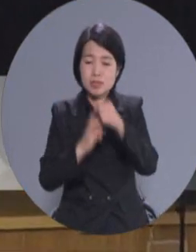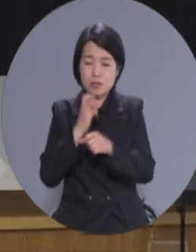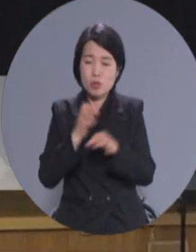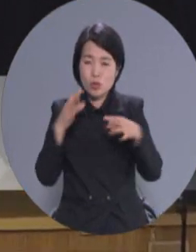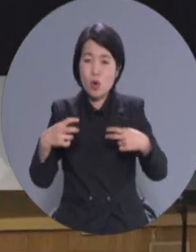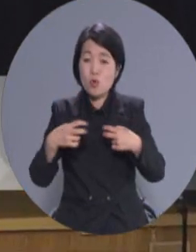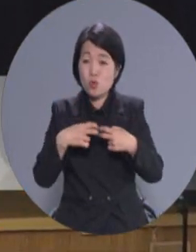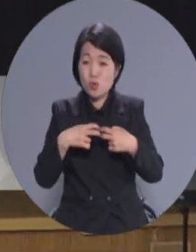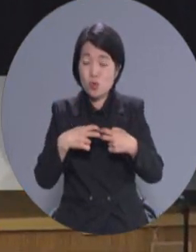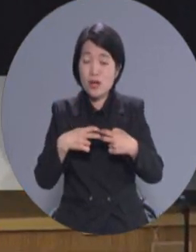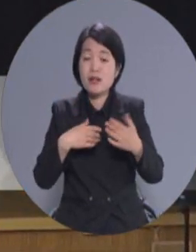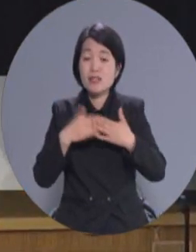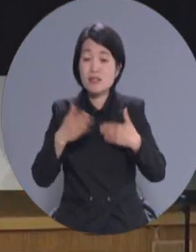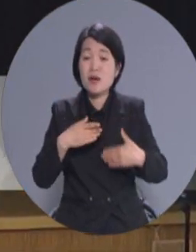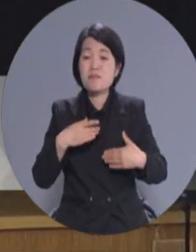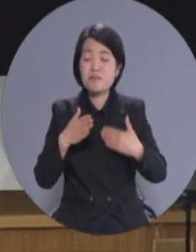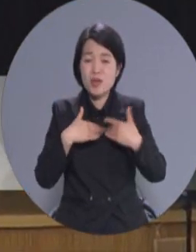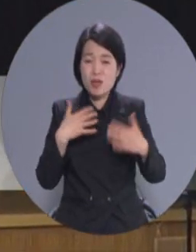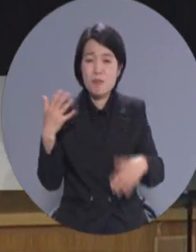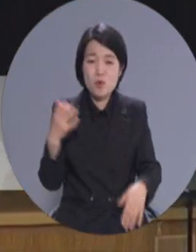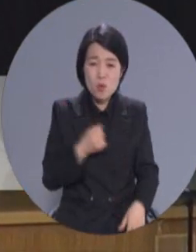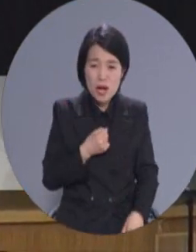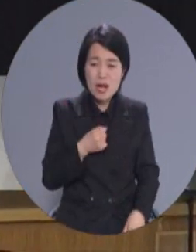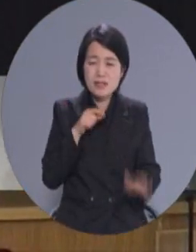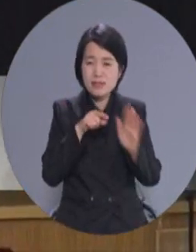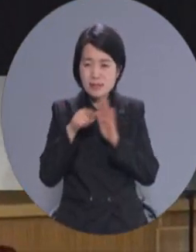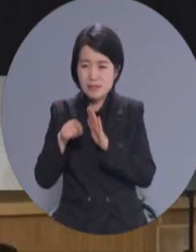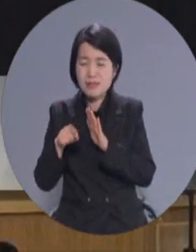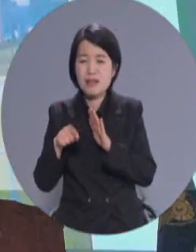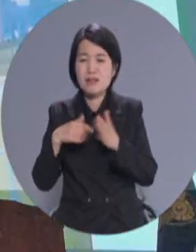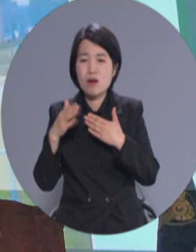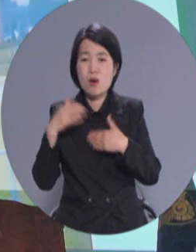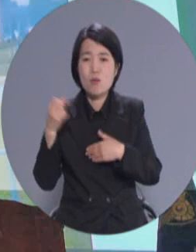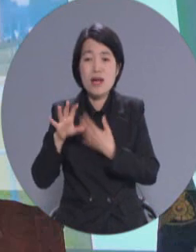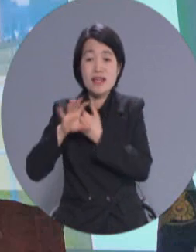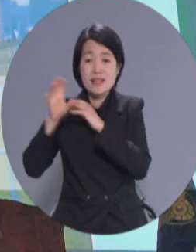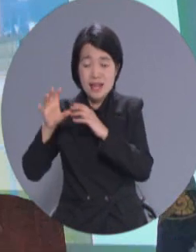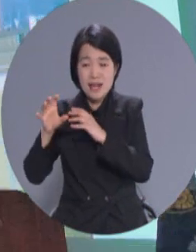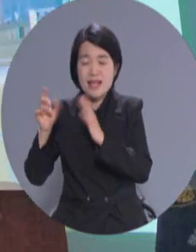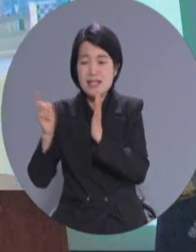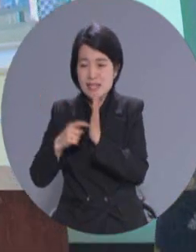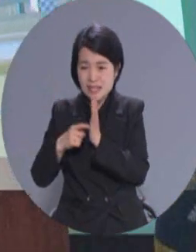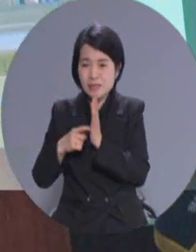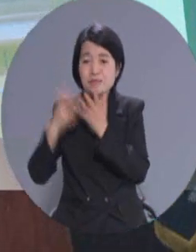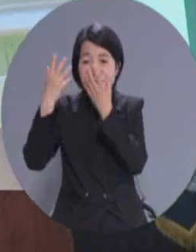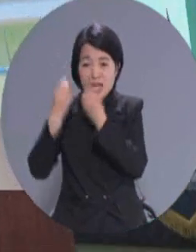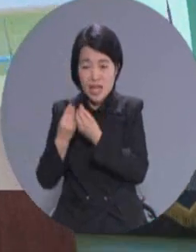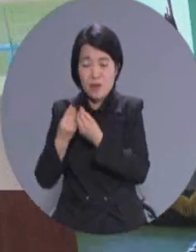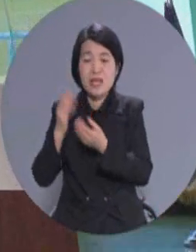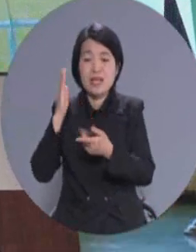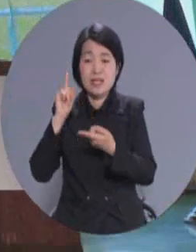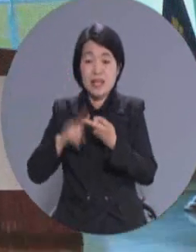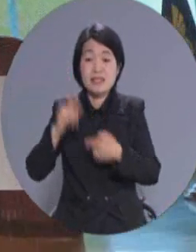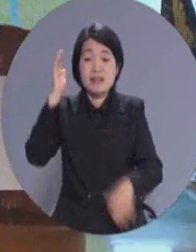년간 외과의사로서 겪은 생생한 의료 현장 경험과 해외의 선진 응급 의료 사례를